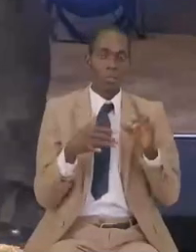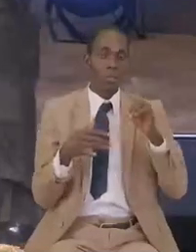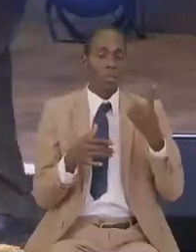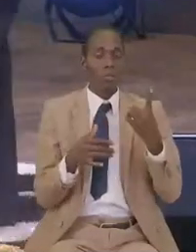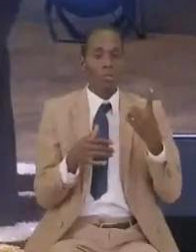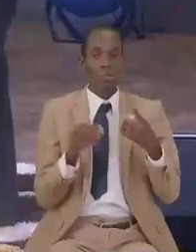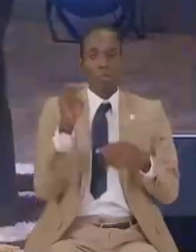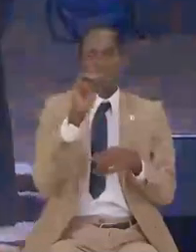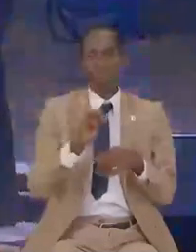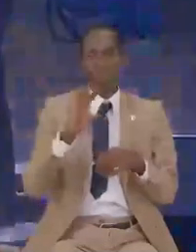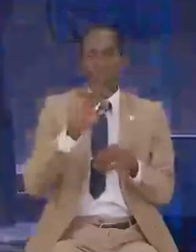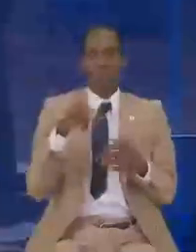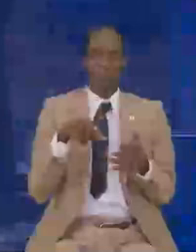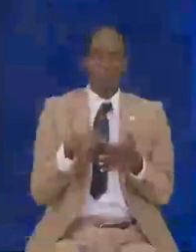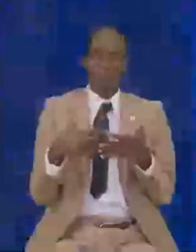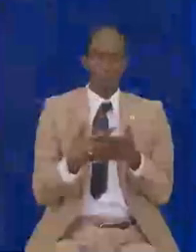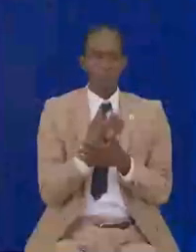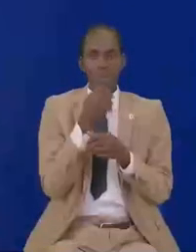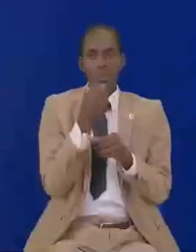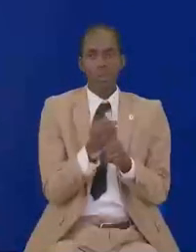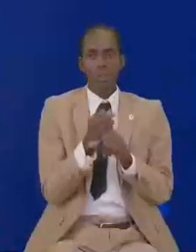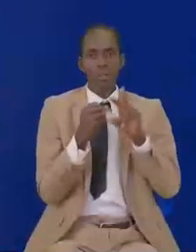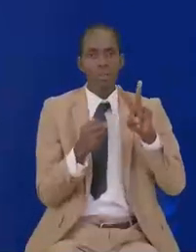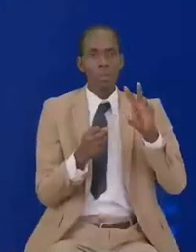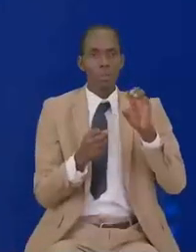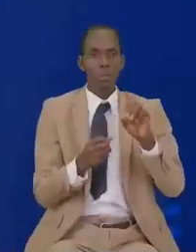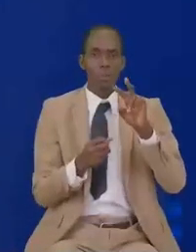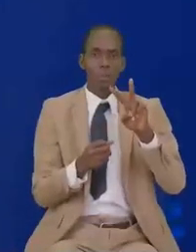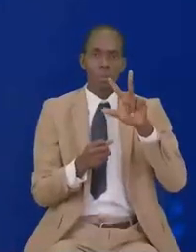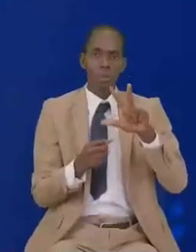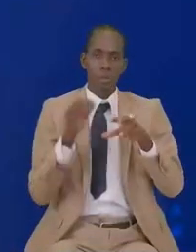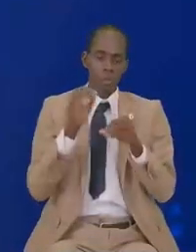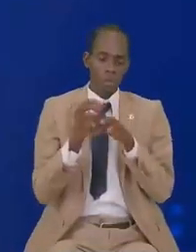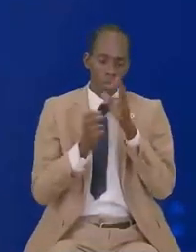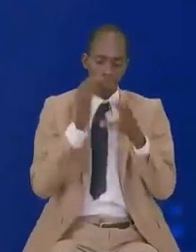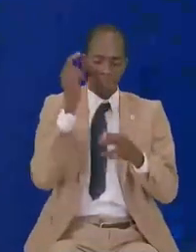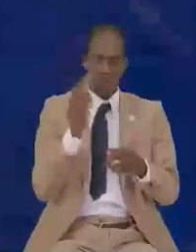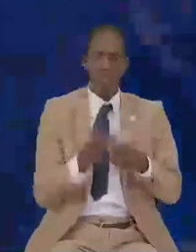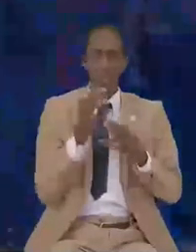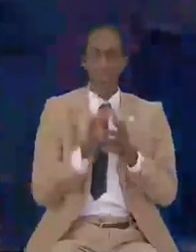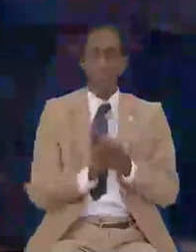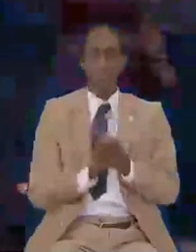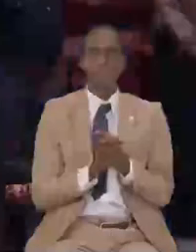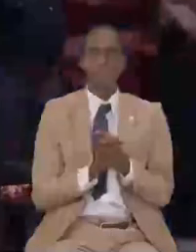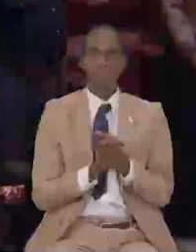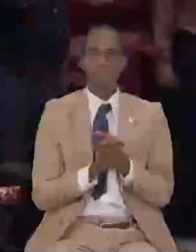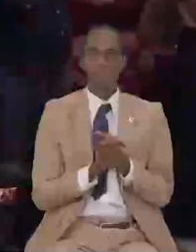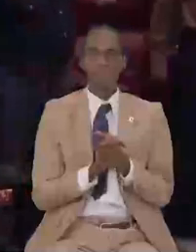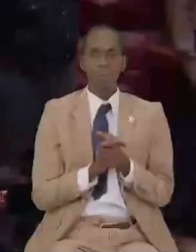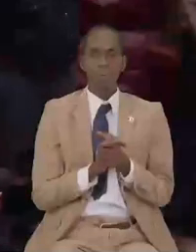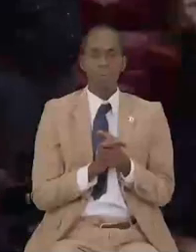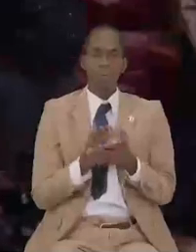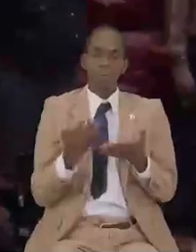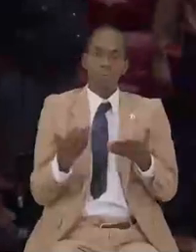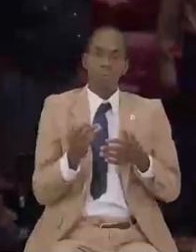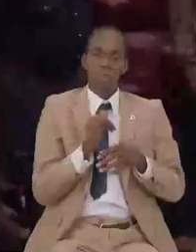biblique, à ce premier lundi de l'an 2023 au nom de Jésus-Christ. Quoique